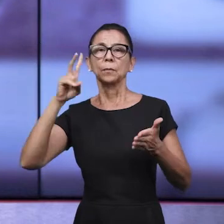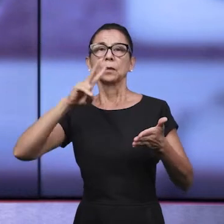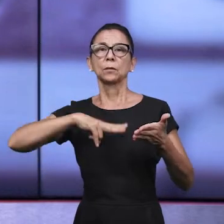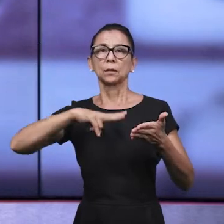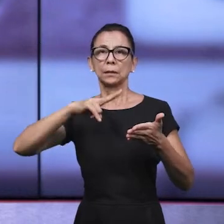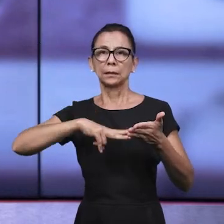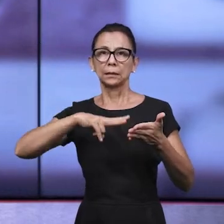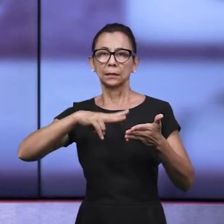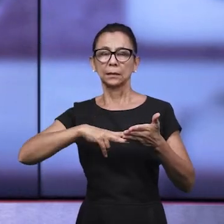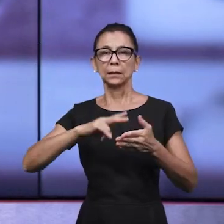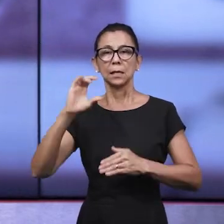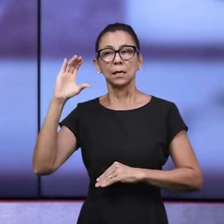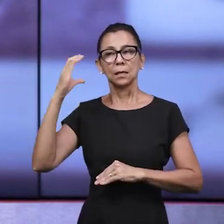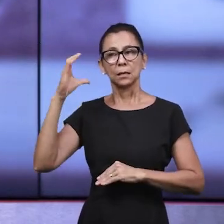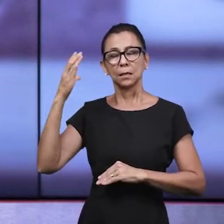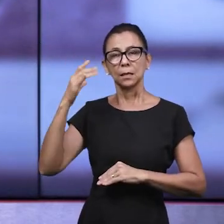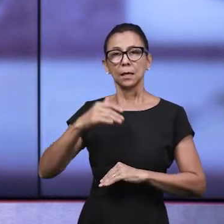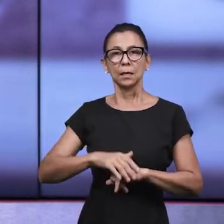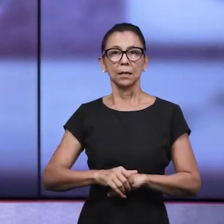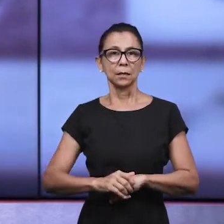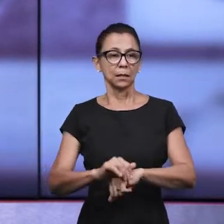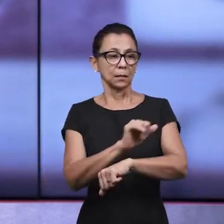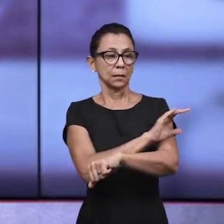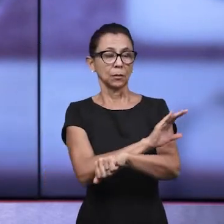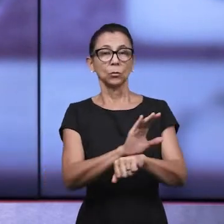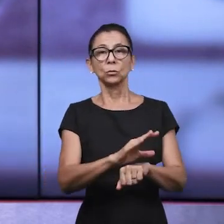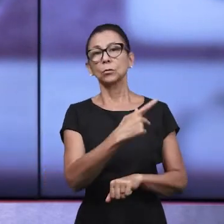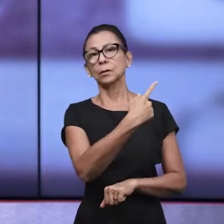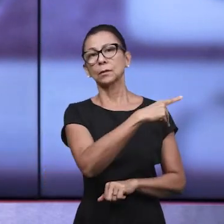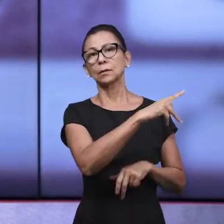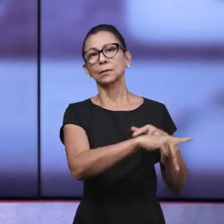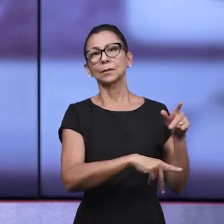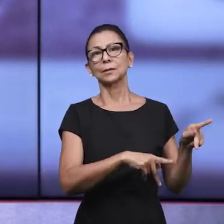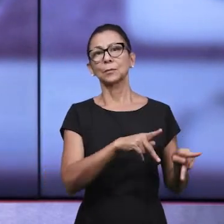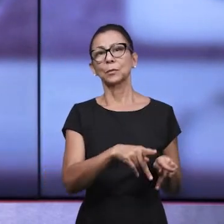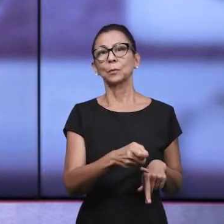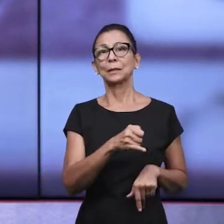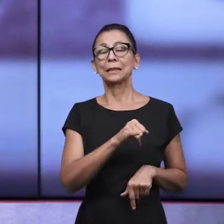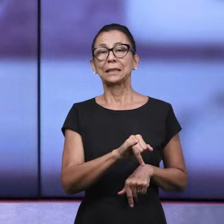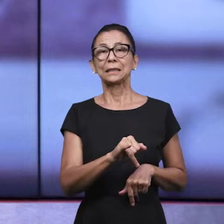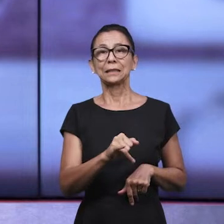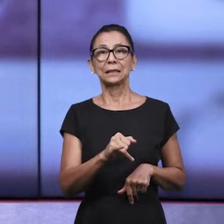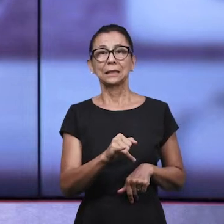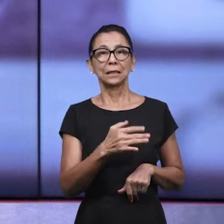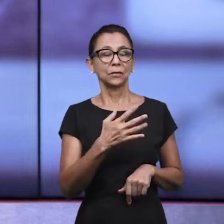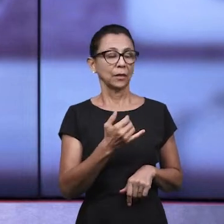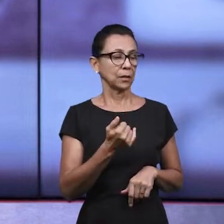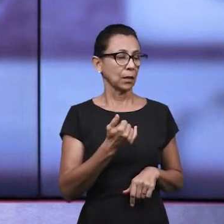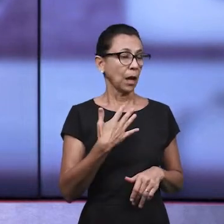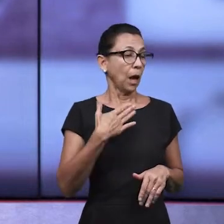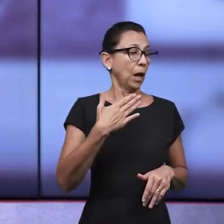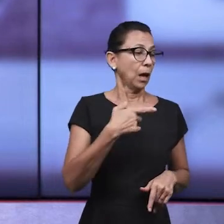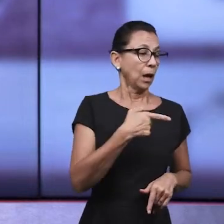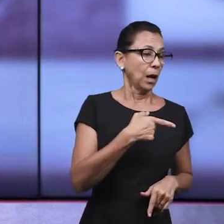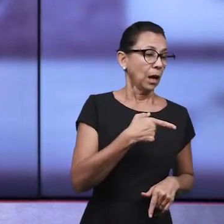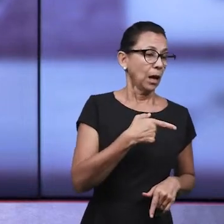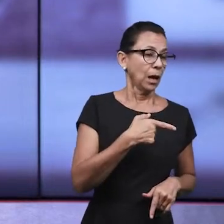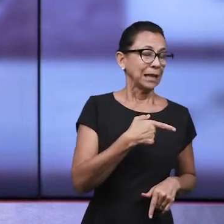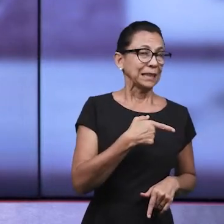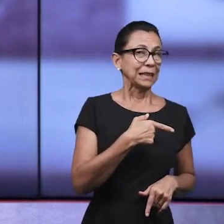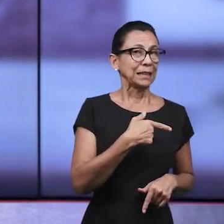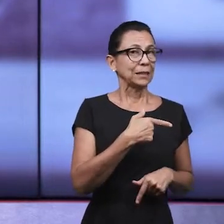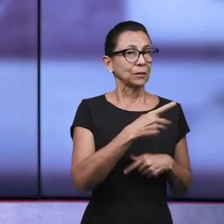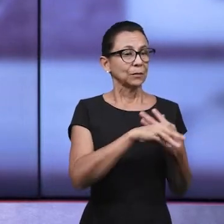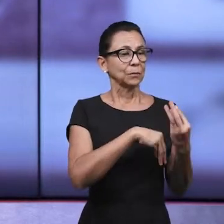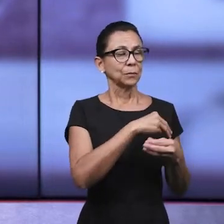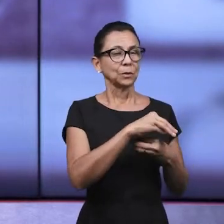Parce que s'ils s'étaient pris de surprise, ils seraient doctrinés selon la doctrine de l'adversaire pour l'ordre